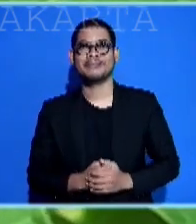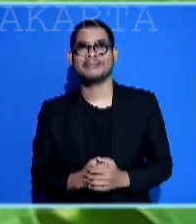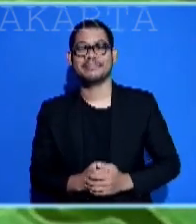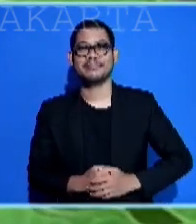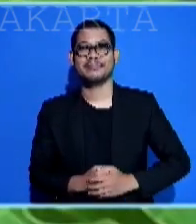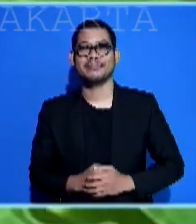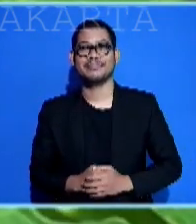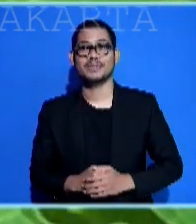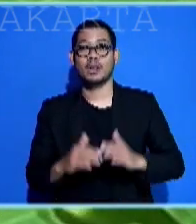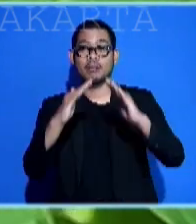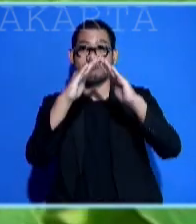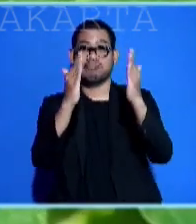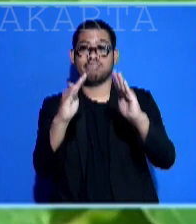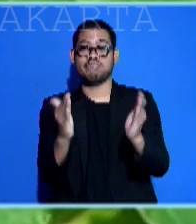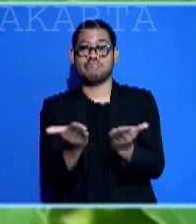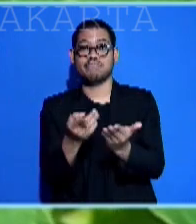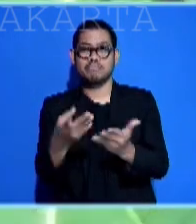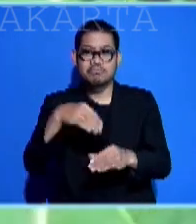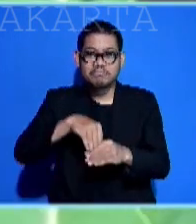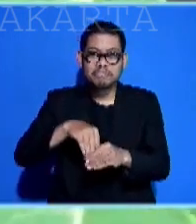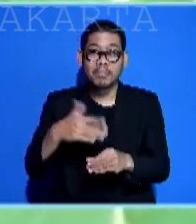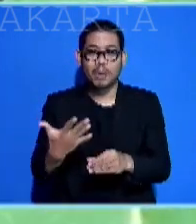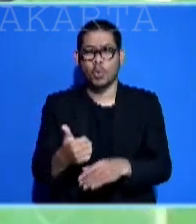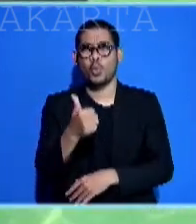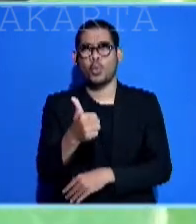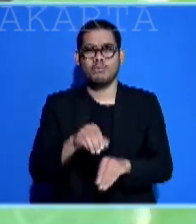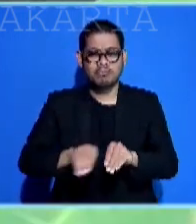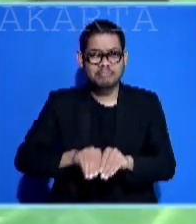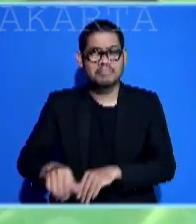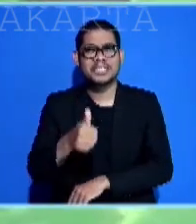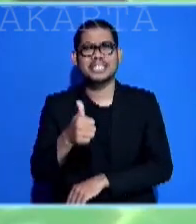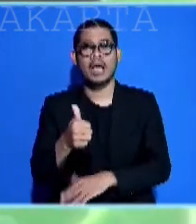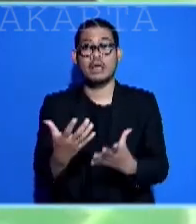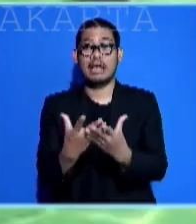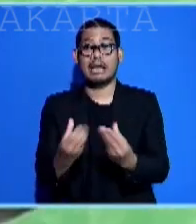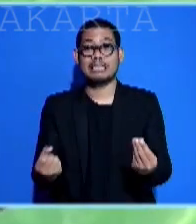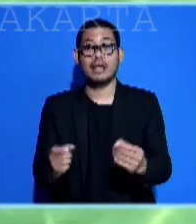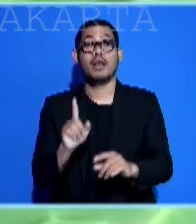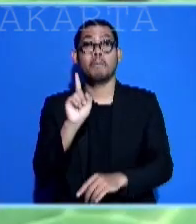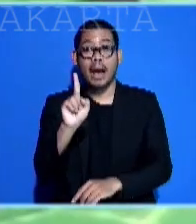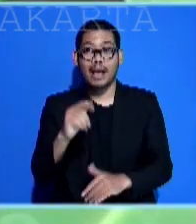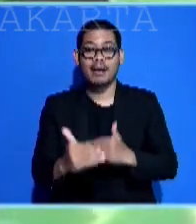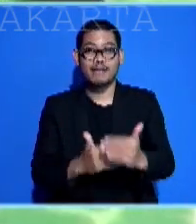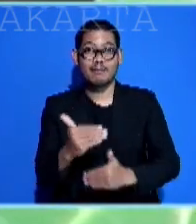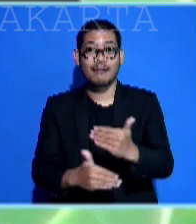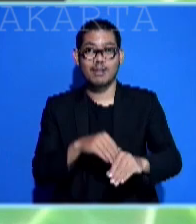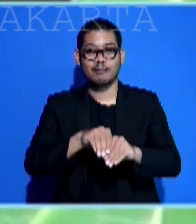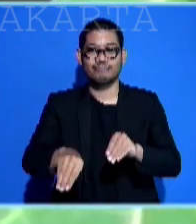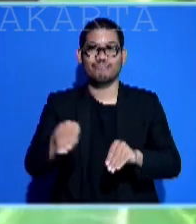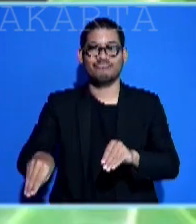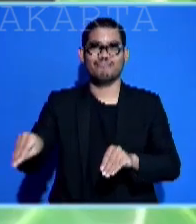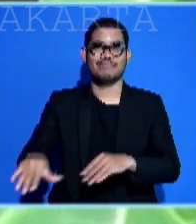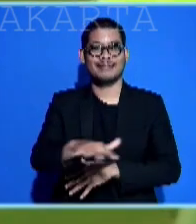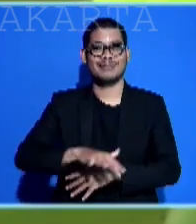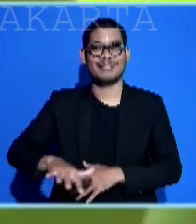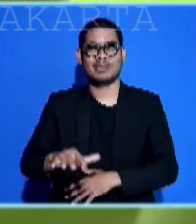amaranges subur nanging sampun dipun kemonah Dados lahan ingkang cumawis dipun tanemiultura sampun sawetawis